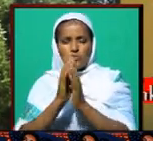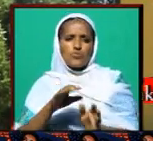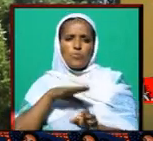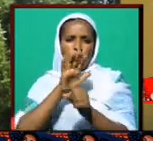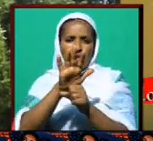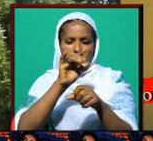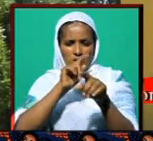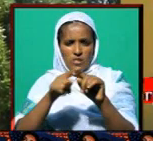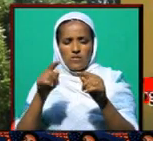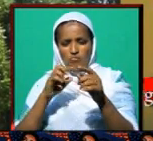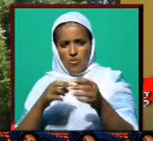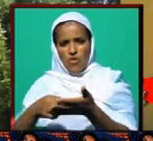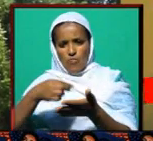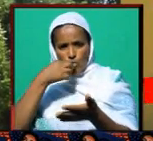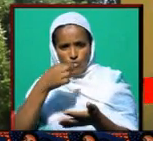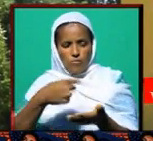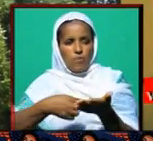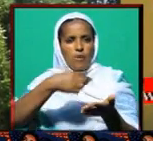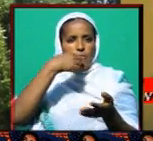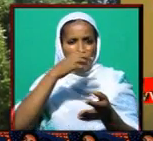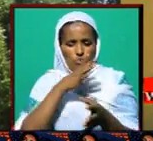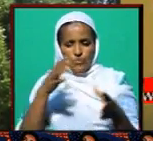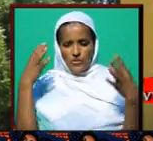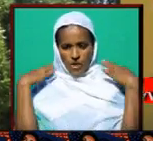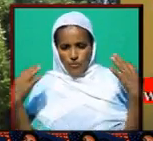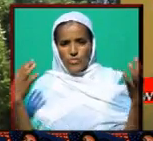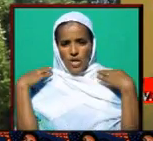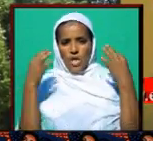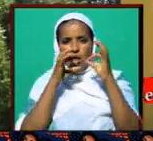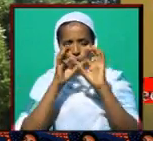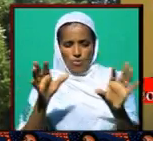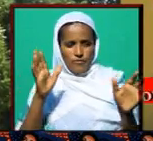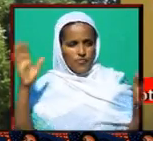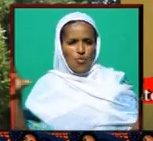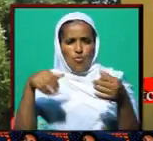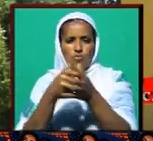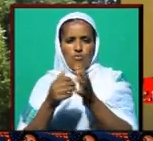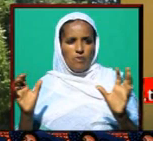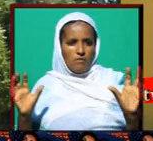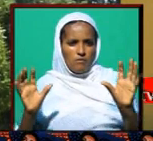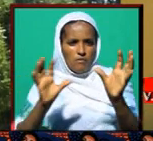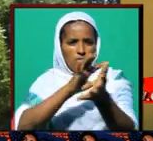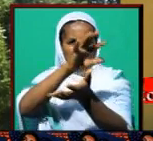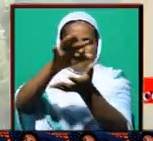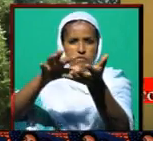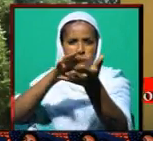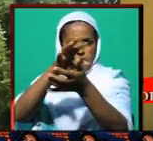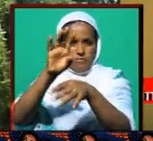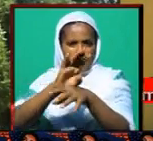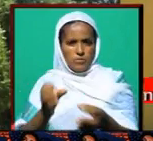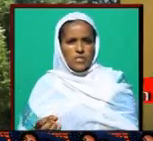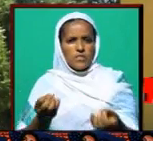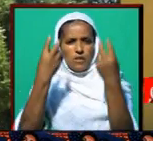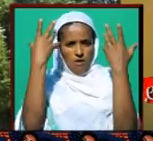ክርስቲያን የሚቆርቡት ብቻ ገብተው ቢያስቀድሱ በቂ ነው። ግን የሚቆርበውም የማይቆርበውም ጤነኛውም ጤና የሌለውም